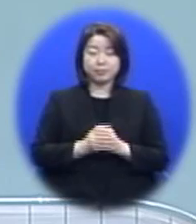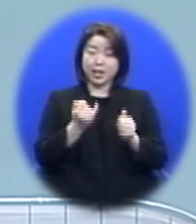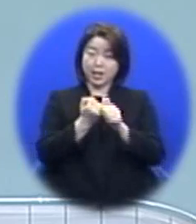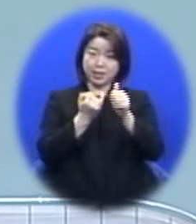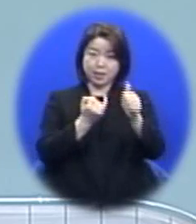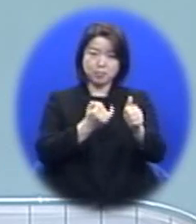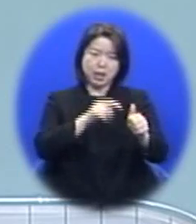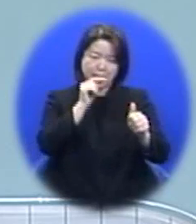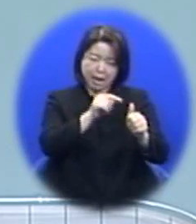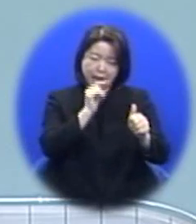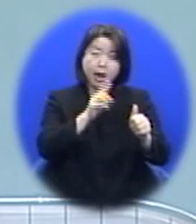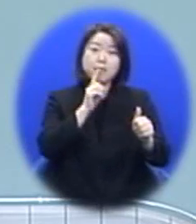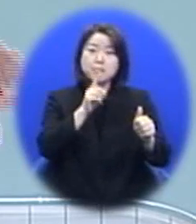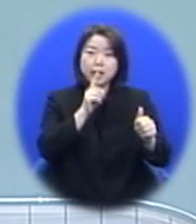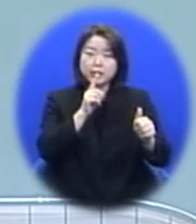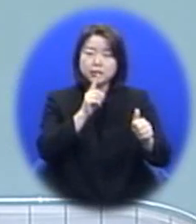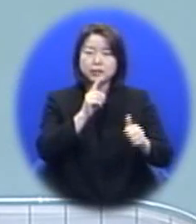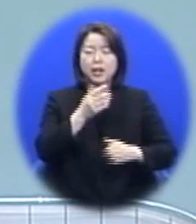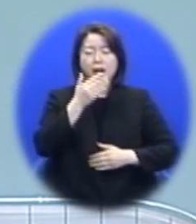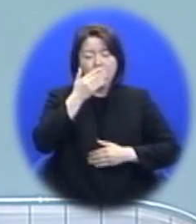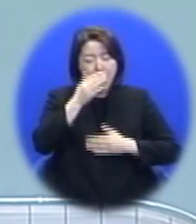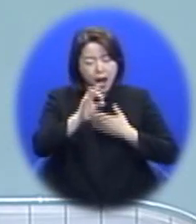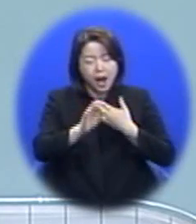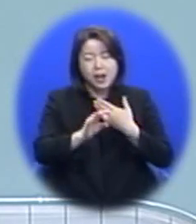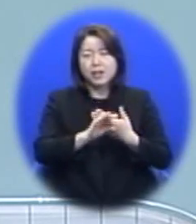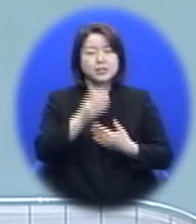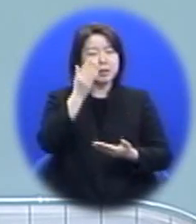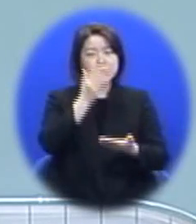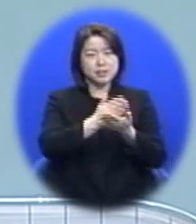남편을 지적하는 말은 가능하면 하지 말고